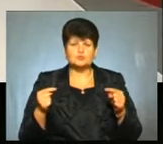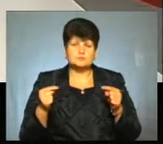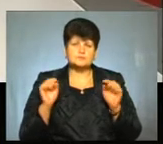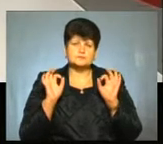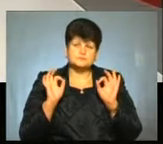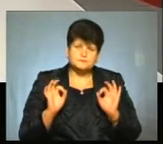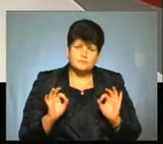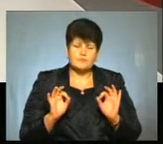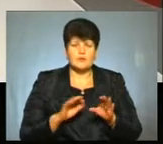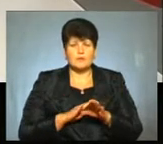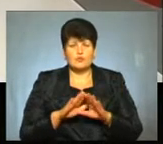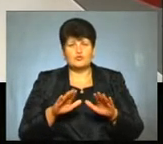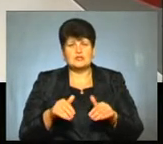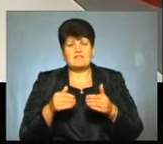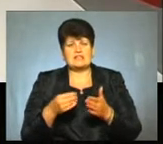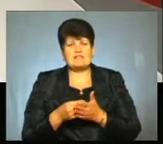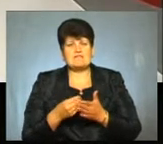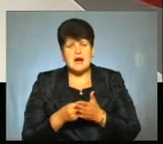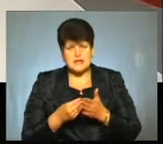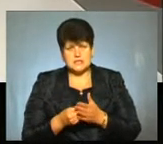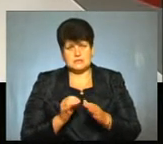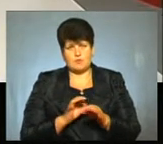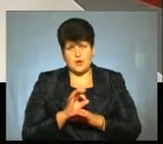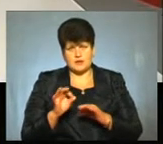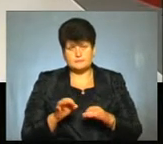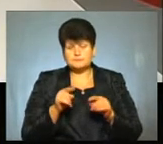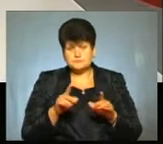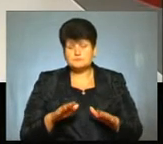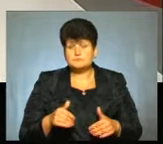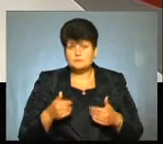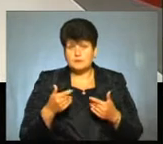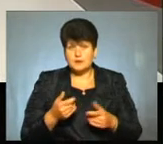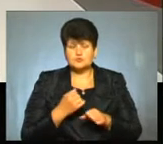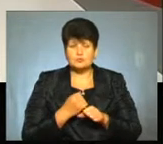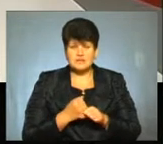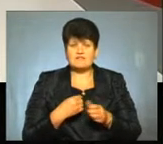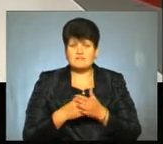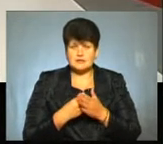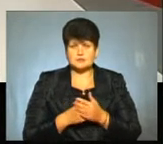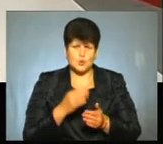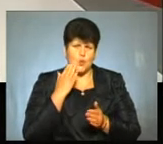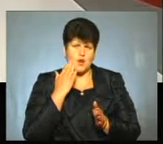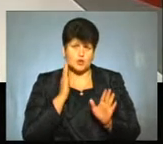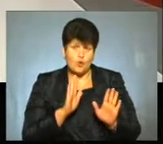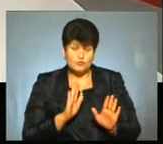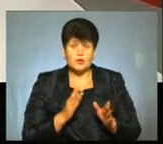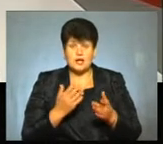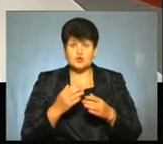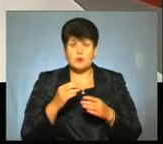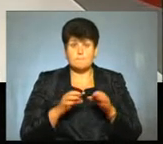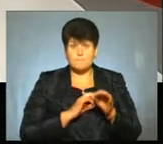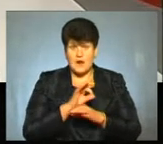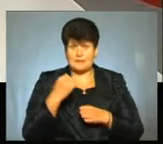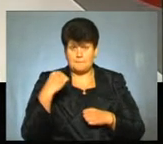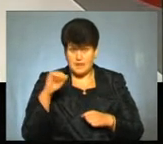можуть коректно і повноцінно давати вартість самого проекту. Тому і ми їм радимо зробити вартість орієнтовно. І після того, якщо